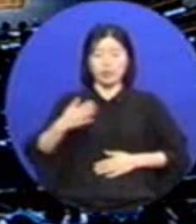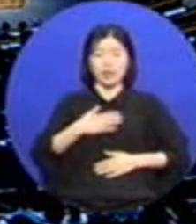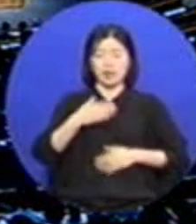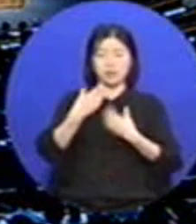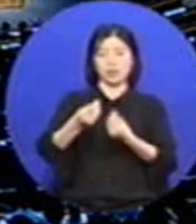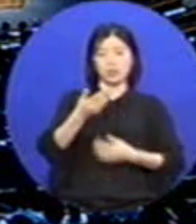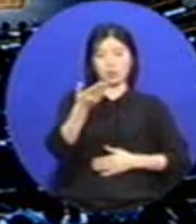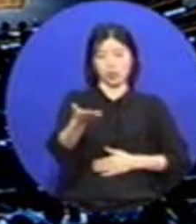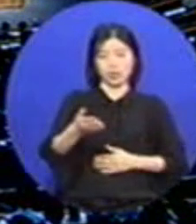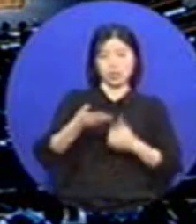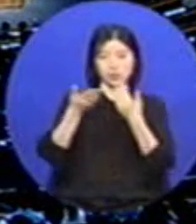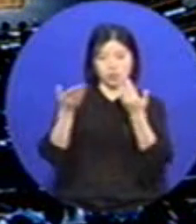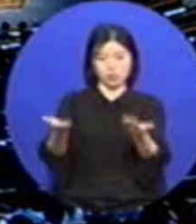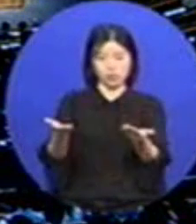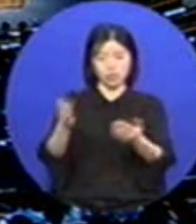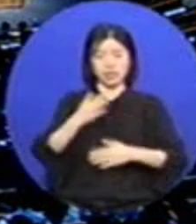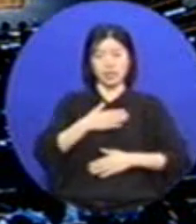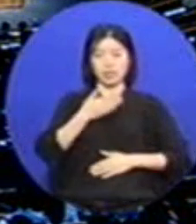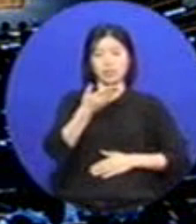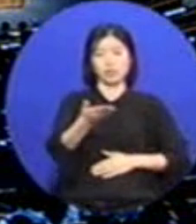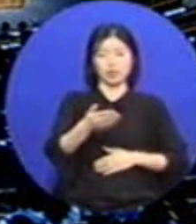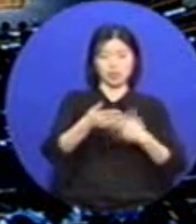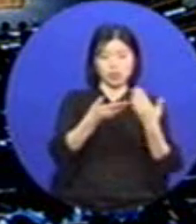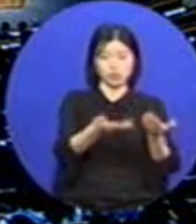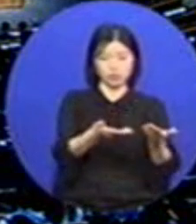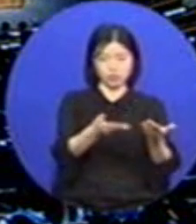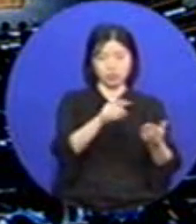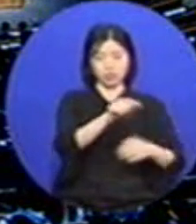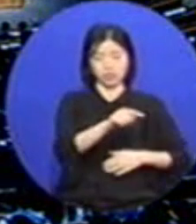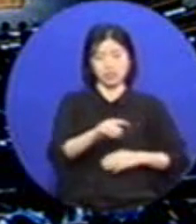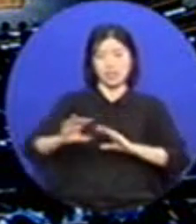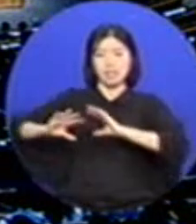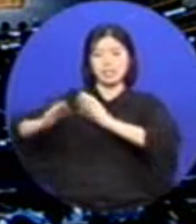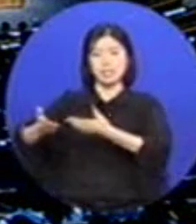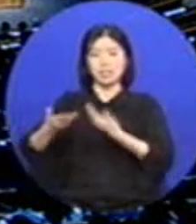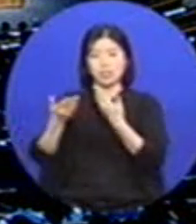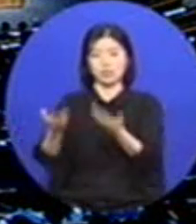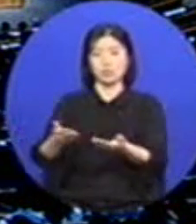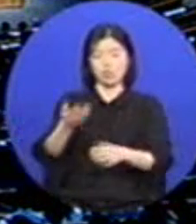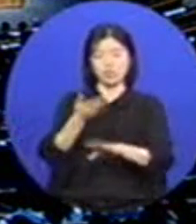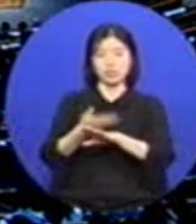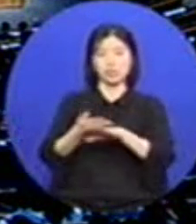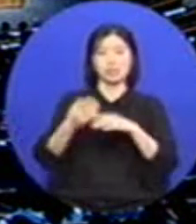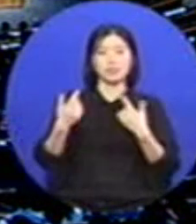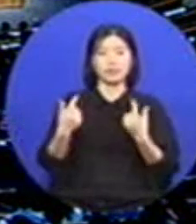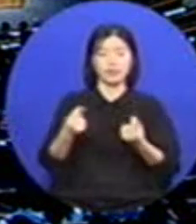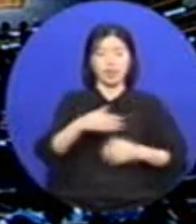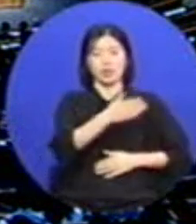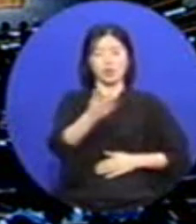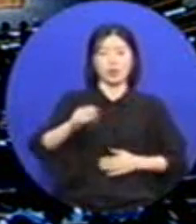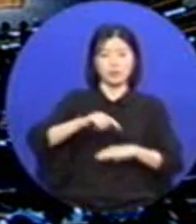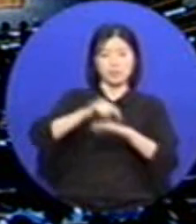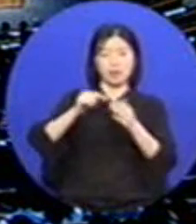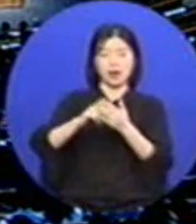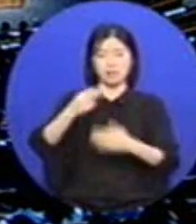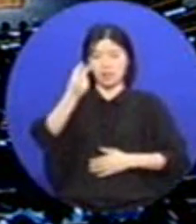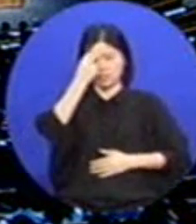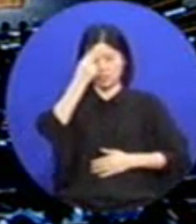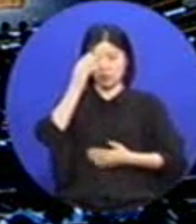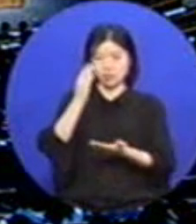내가 너희에게 주는 것은 세상이 주는 것과 같지 아니하니라 너희는 마음에 근심하지도 말고 두려워하지도